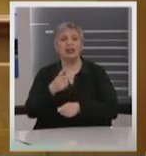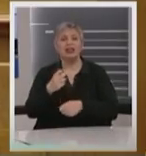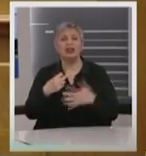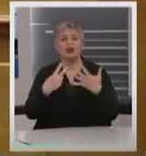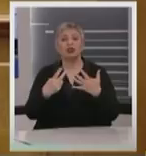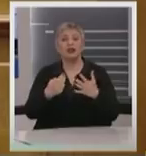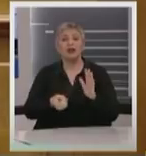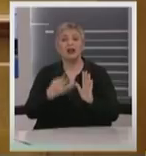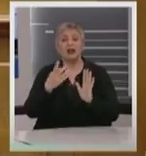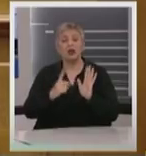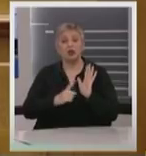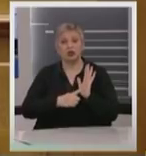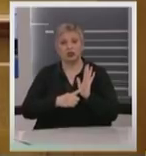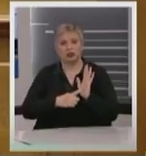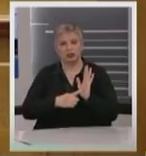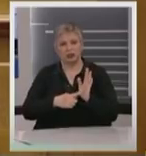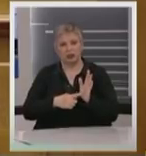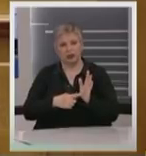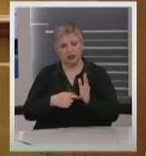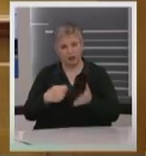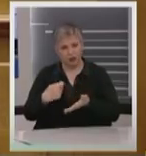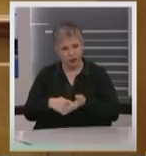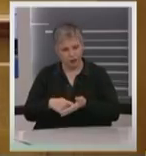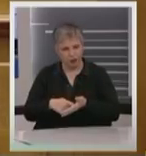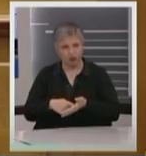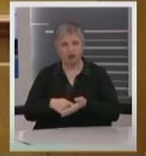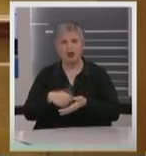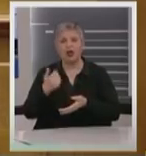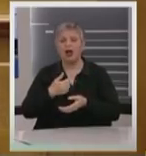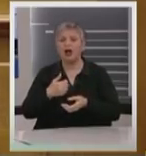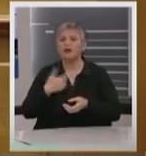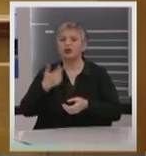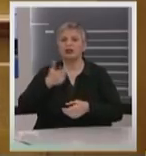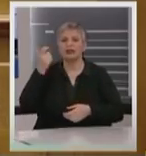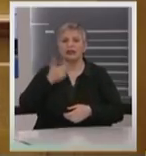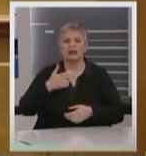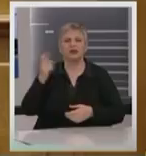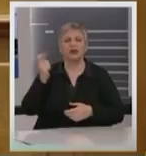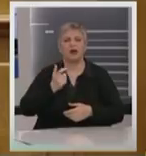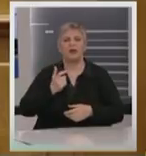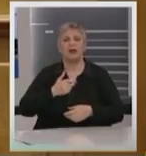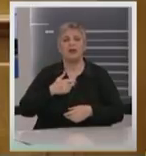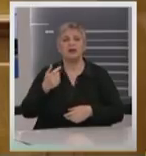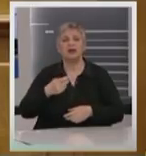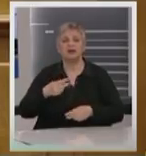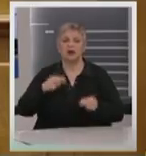Προχωρήσατε σε 21 περικοπές συντάξεων και κοινωνικών επιδομάτων. Μειώσατε δύο φορές το αφορολόγητο. Ο υπουργός, ο οποίος έλεγε